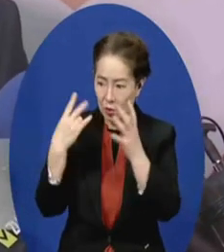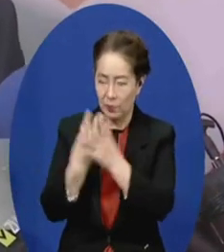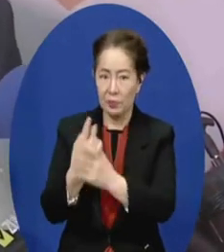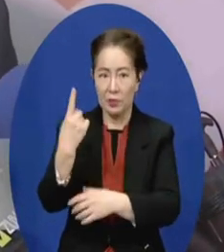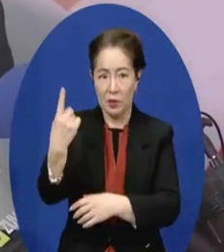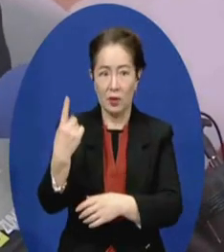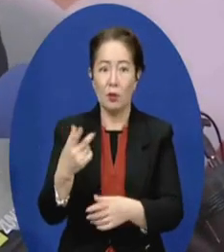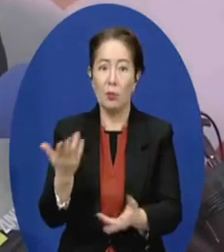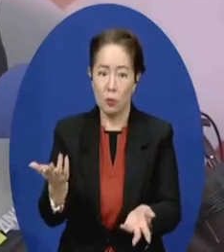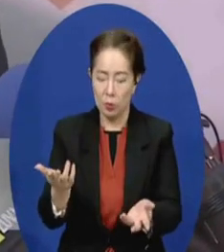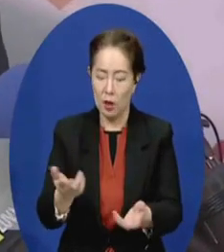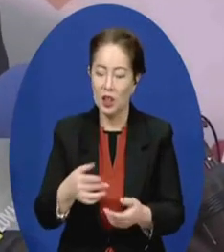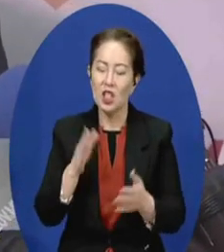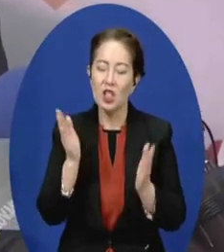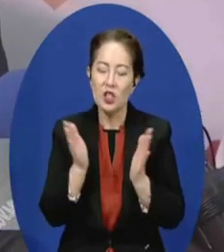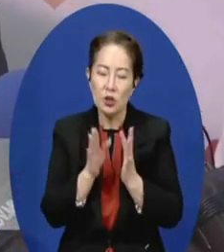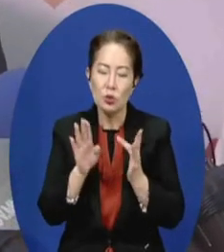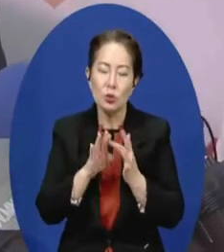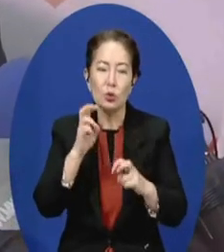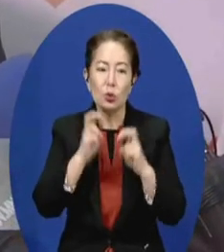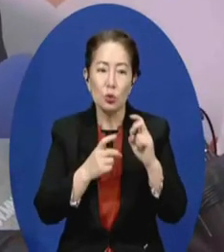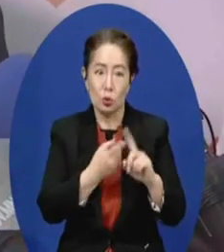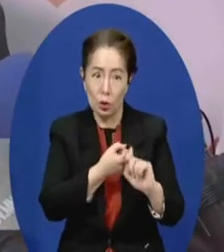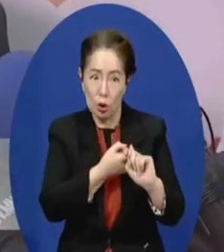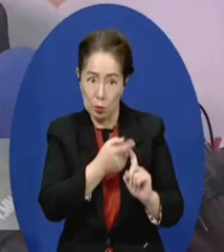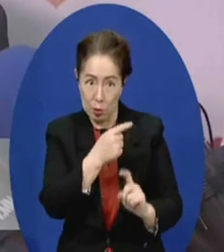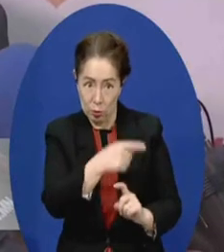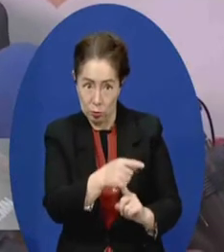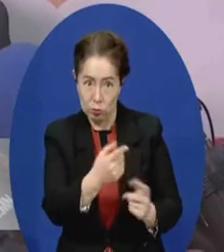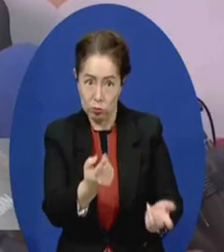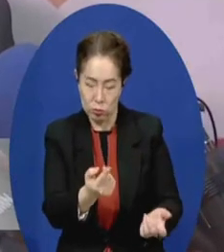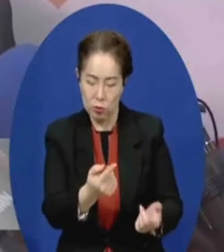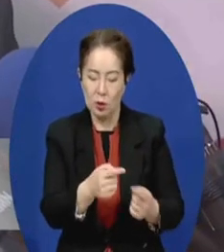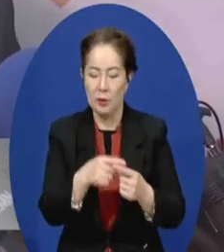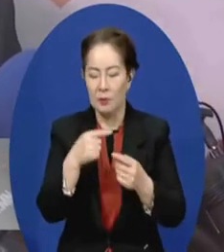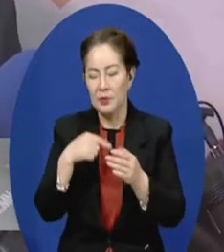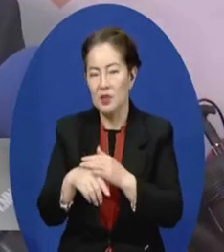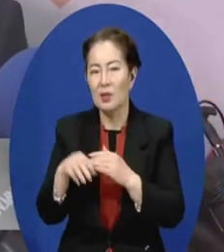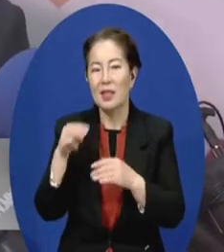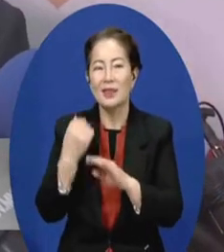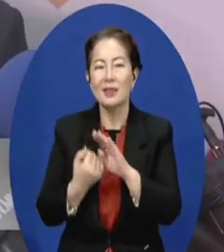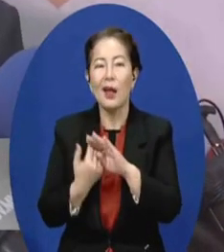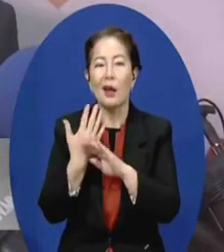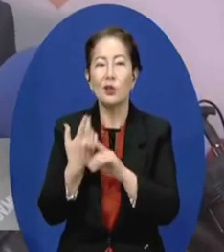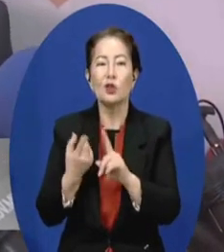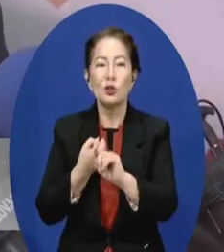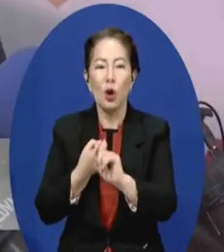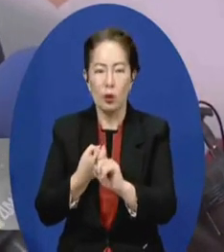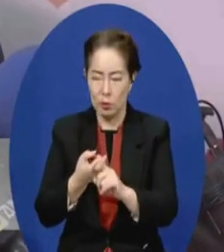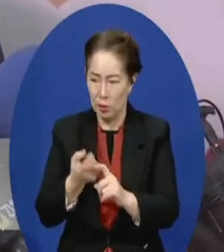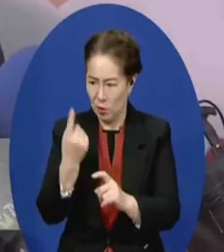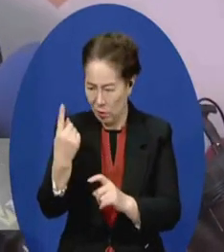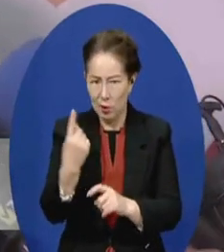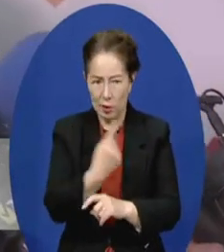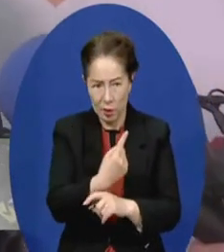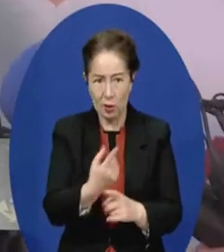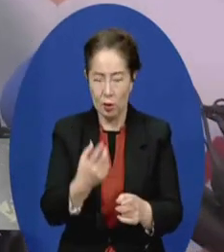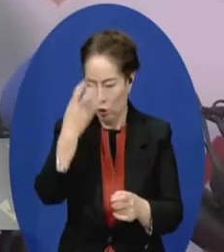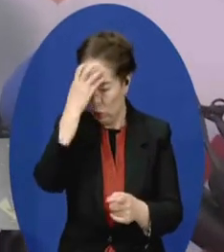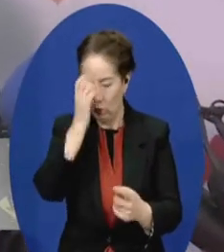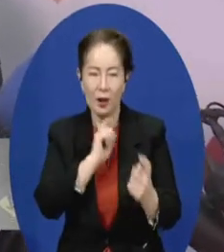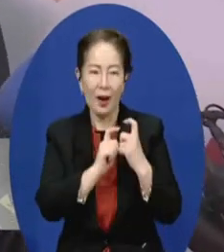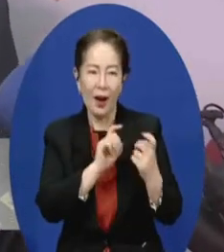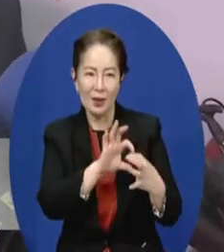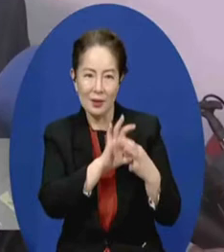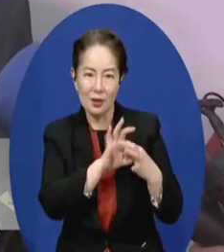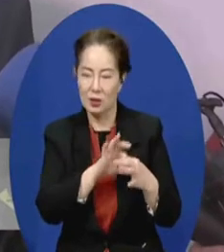одоо жишээ нь жижиг дунд үйлдвэрлэгчдийн холбоо гэх юм бол эсвэл одоо тариаланчдын холбоо ч гэдэг байвал нэг л холбоотой төр